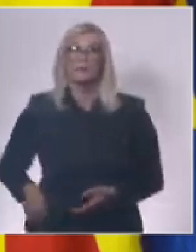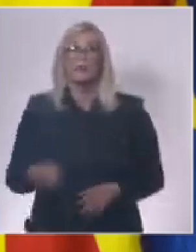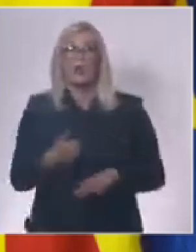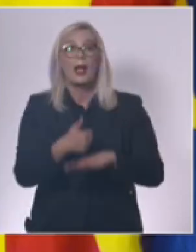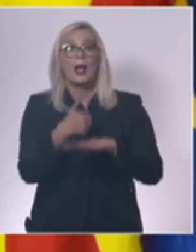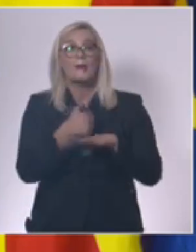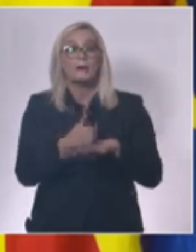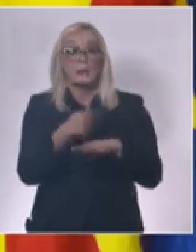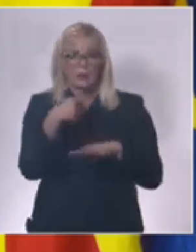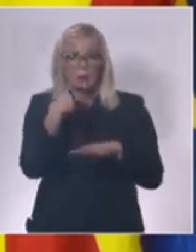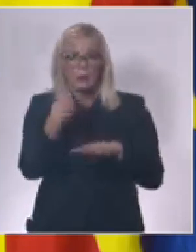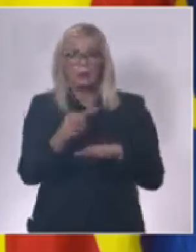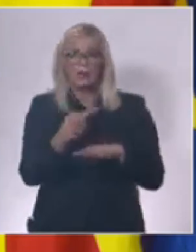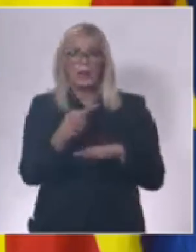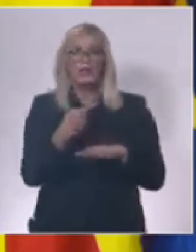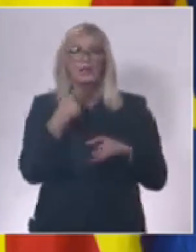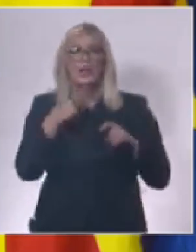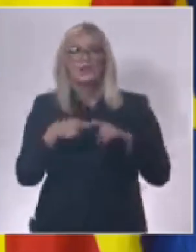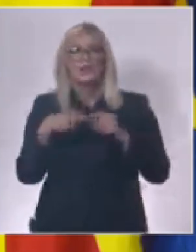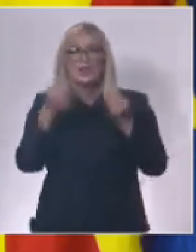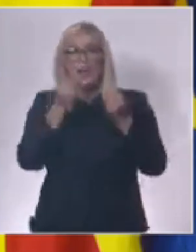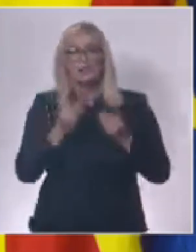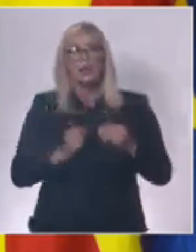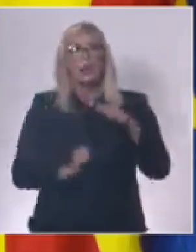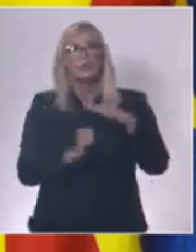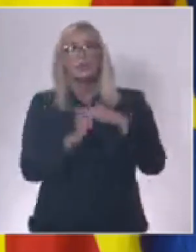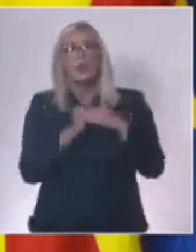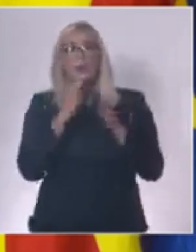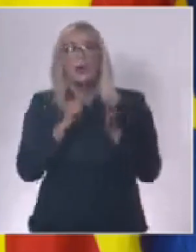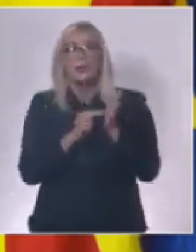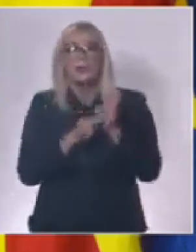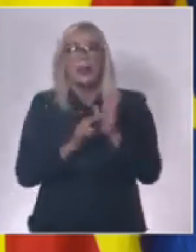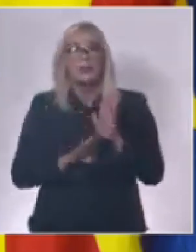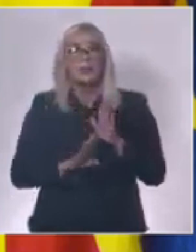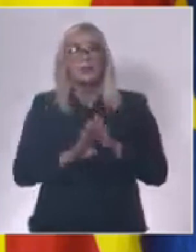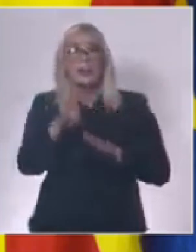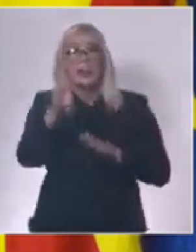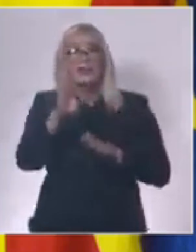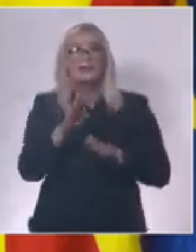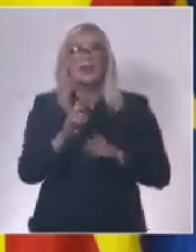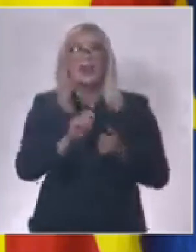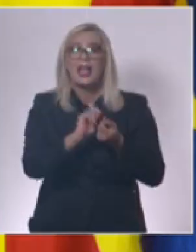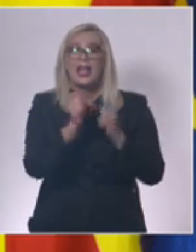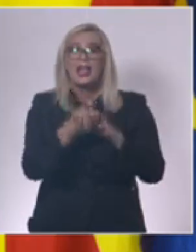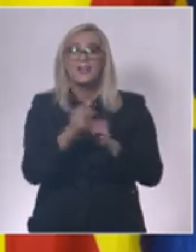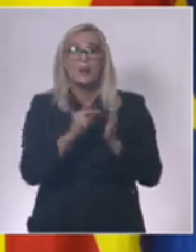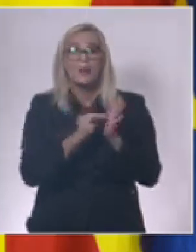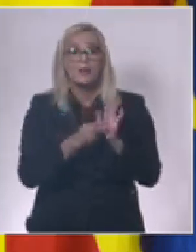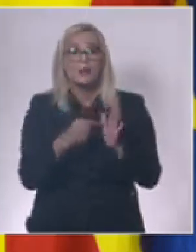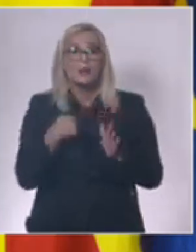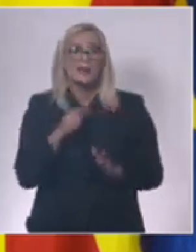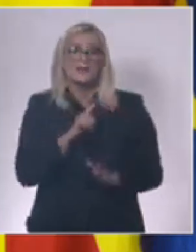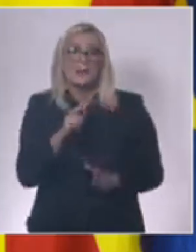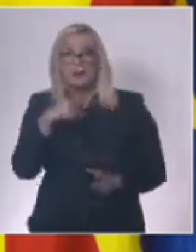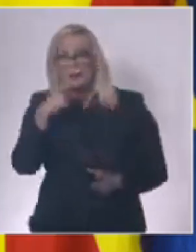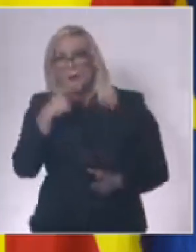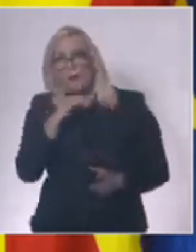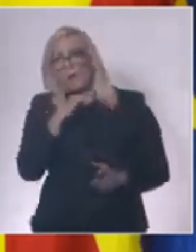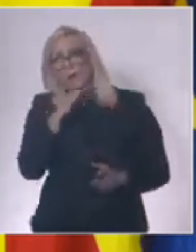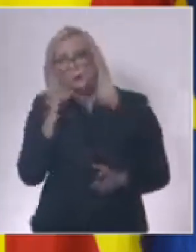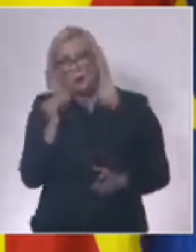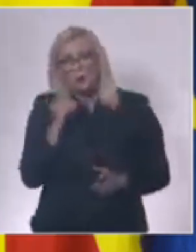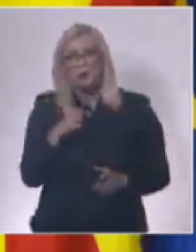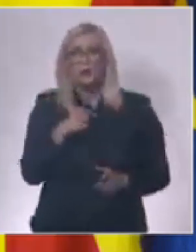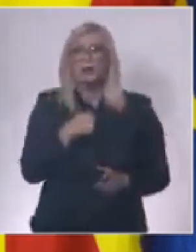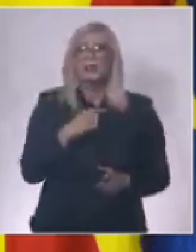Премиерот се осврна на содржината и столбовите на планот за раст и реформската агенда. Јас нема да должам многу, само ќе